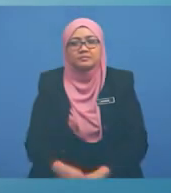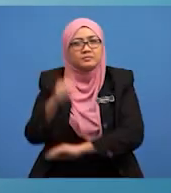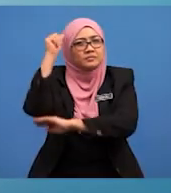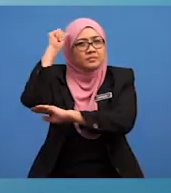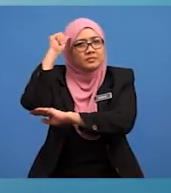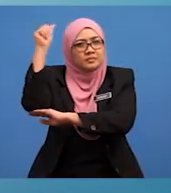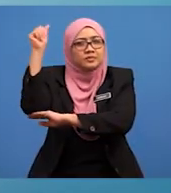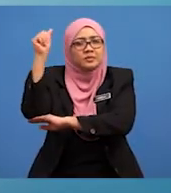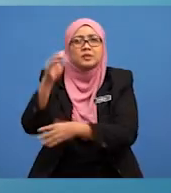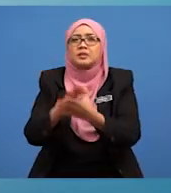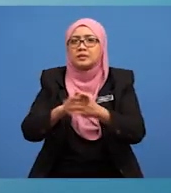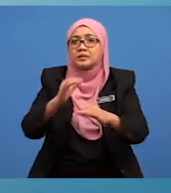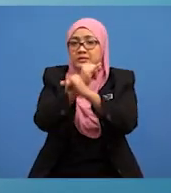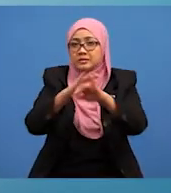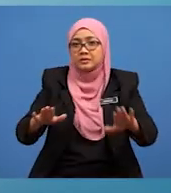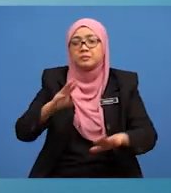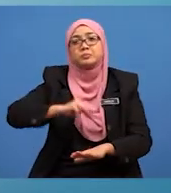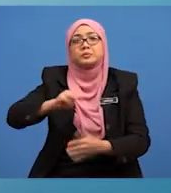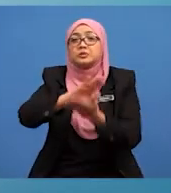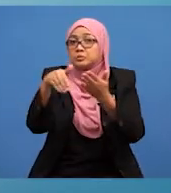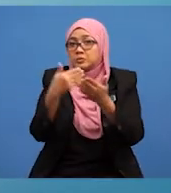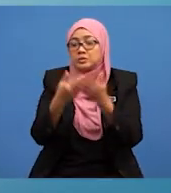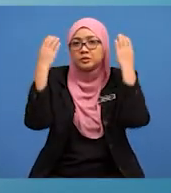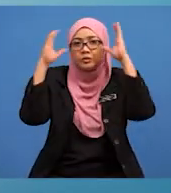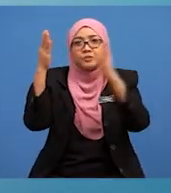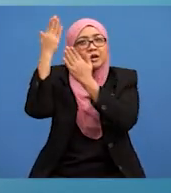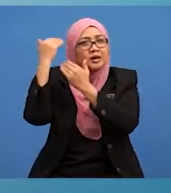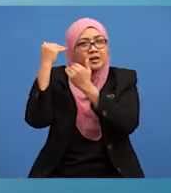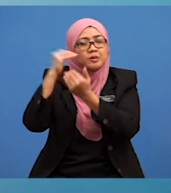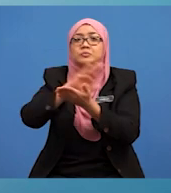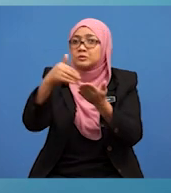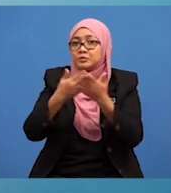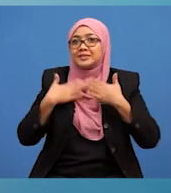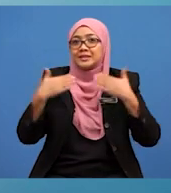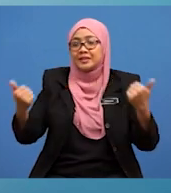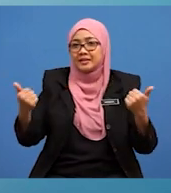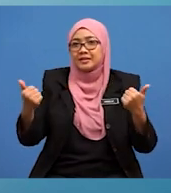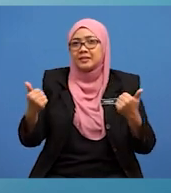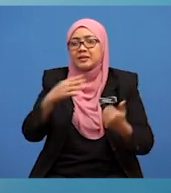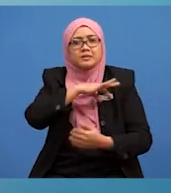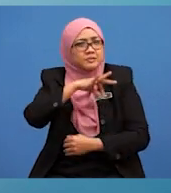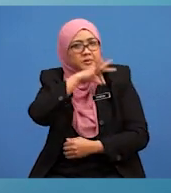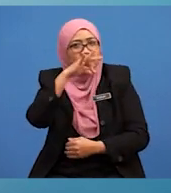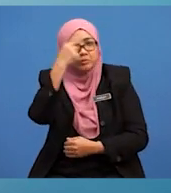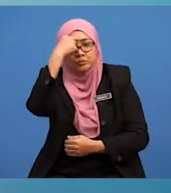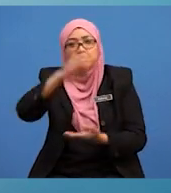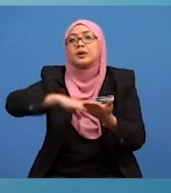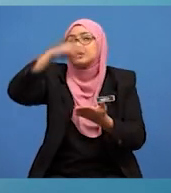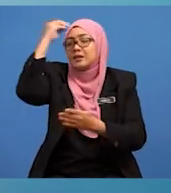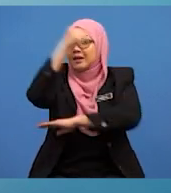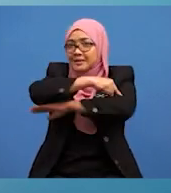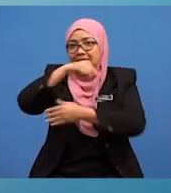Salam sejahtera murid-murid semua. Cikgu harap murid-murid semua sehat dan ceria dan bersemangat untuk meneruskan pelajaran hari